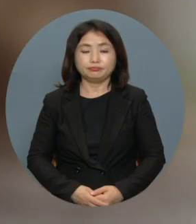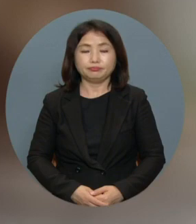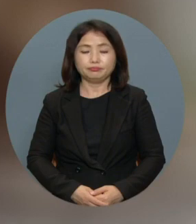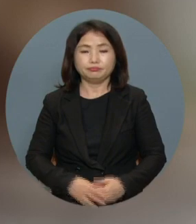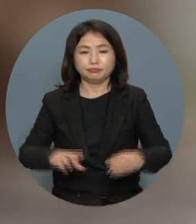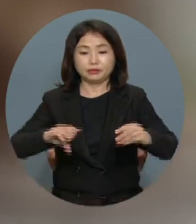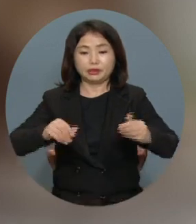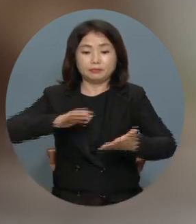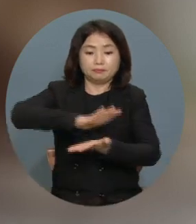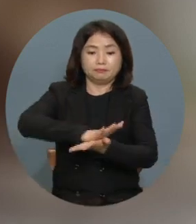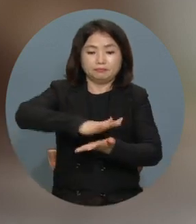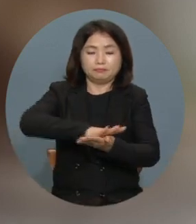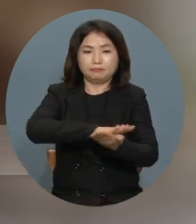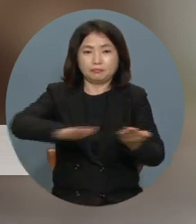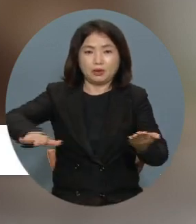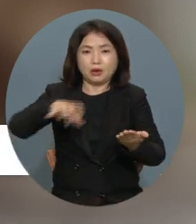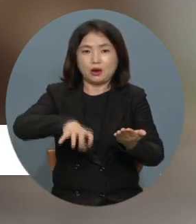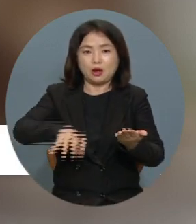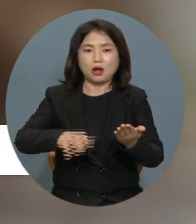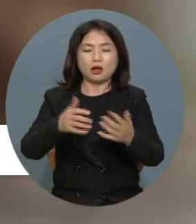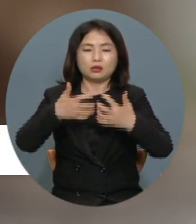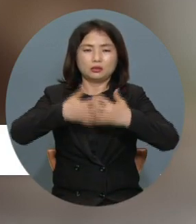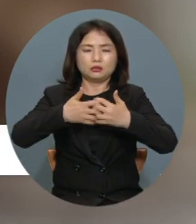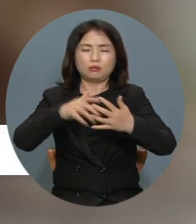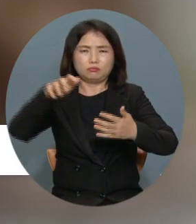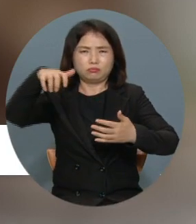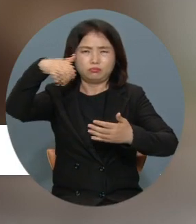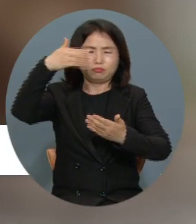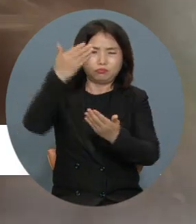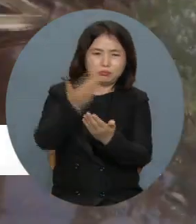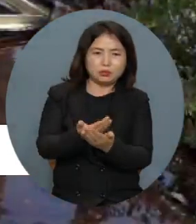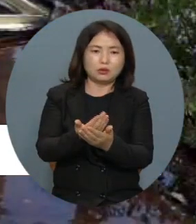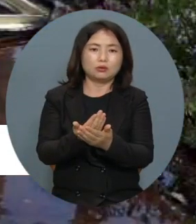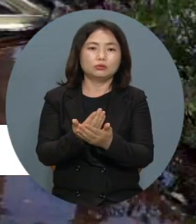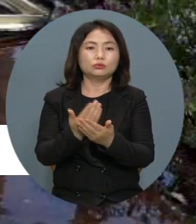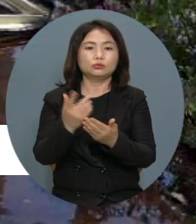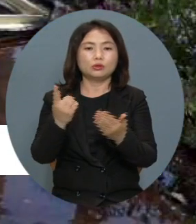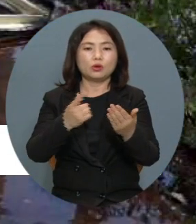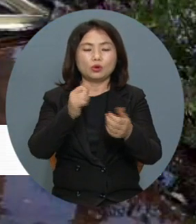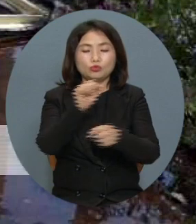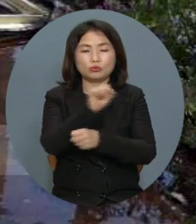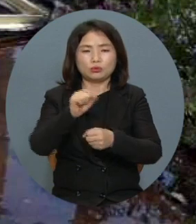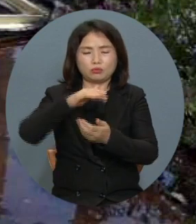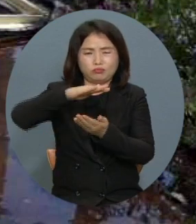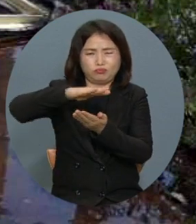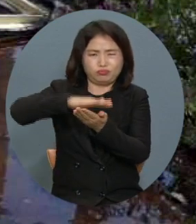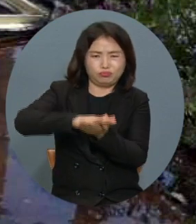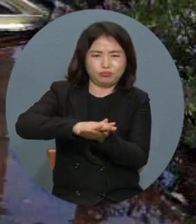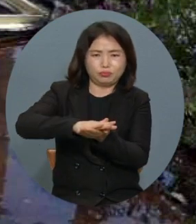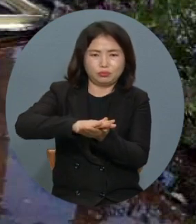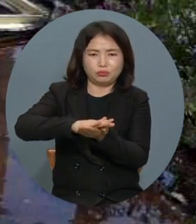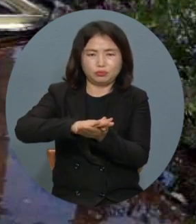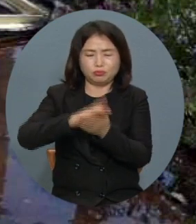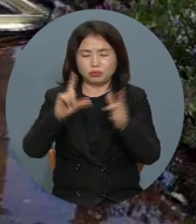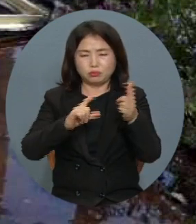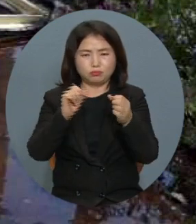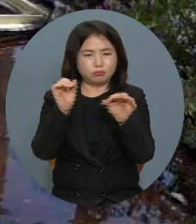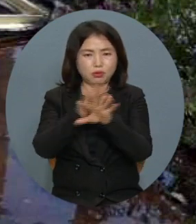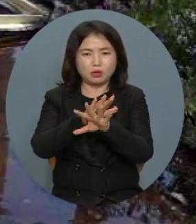땅을 평평하게 다지는 중장비가 하늘을 향해 뒤집혀 있습니다. 운전석은 납작하게 찌그러져 아예